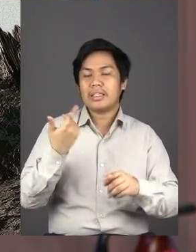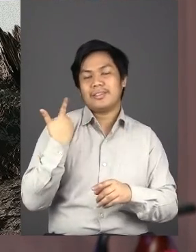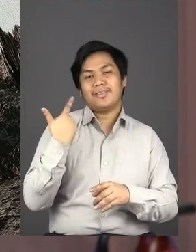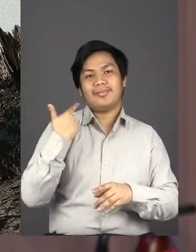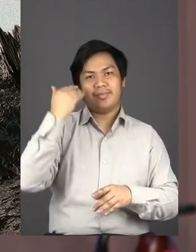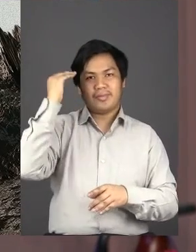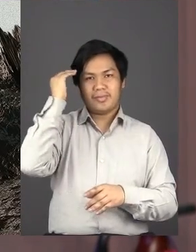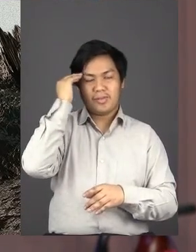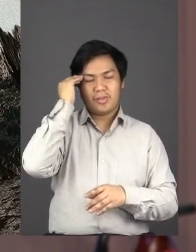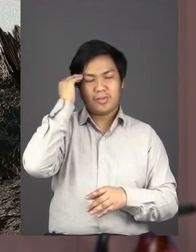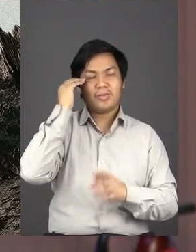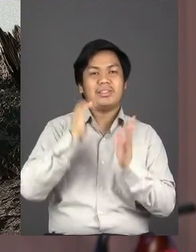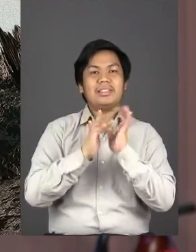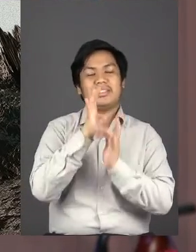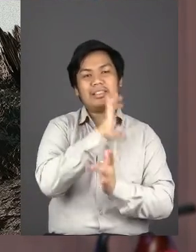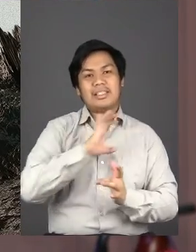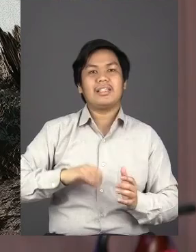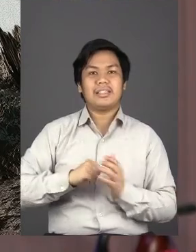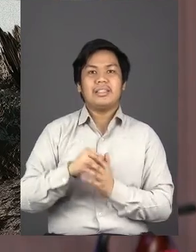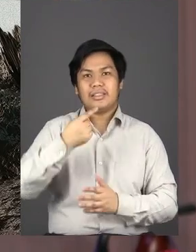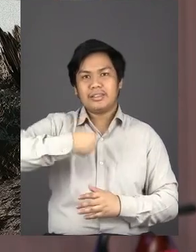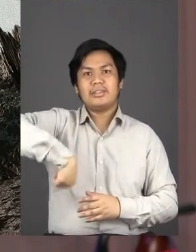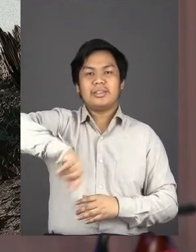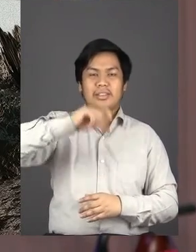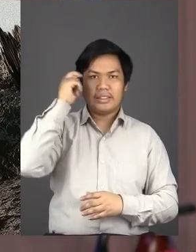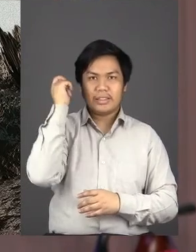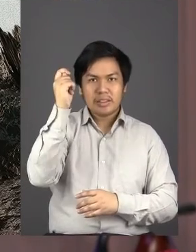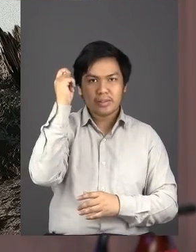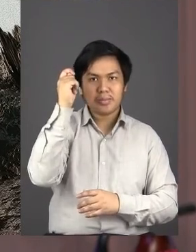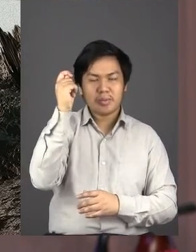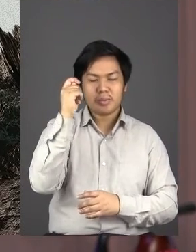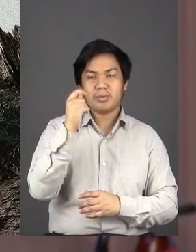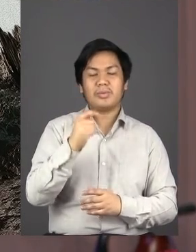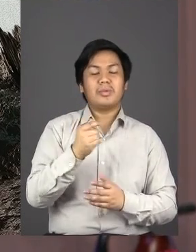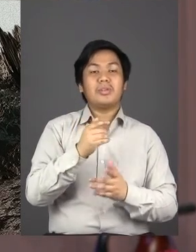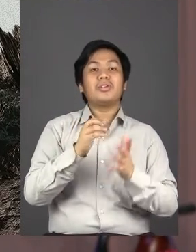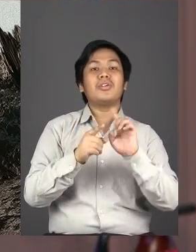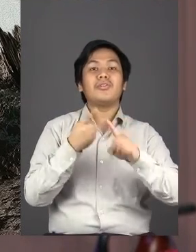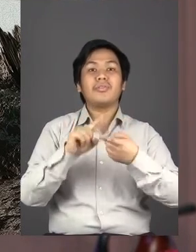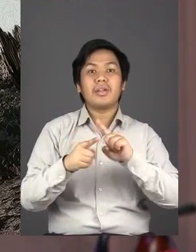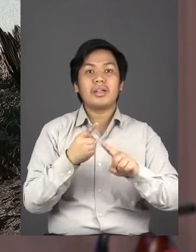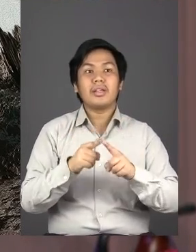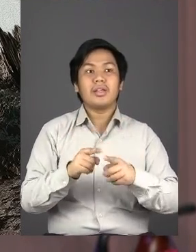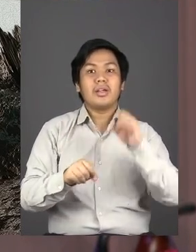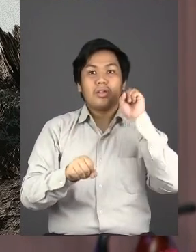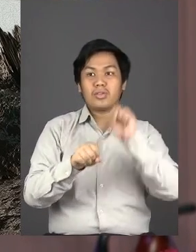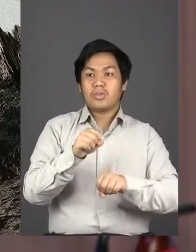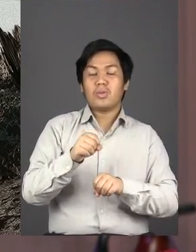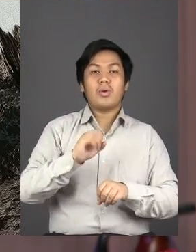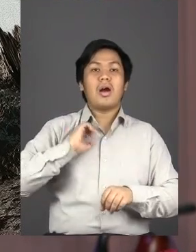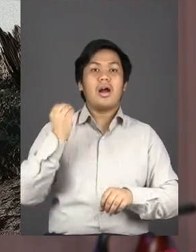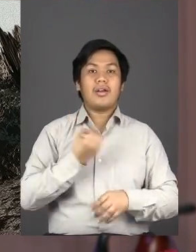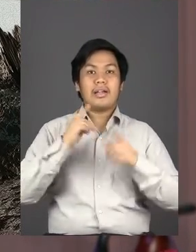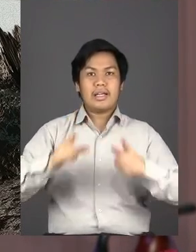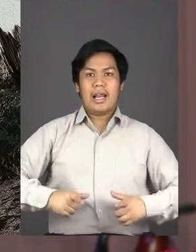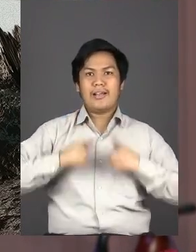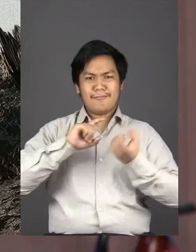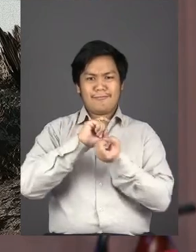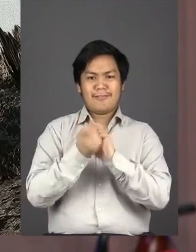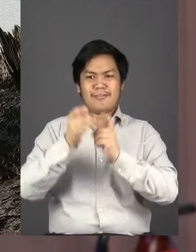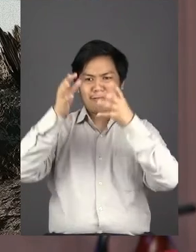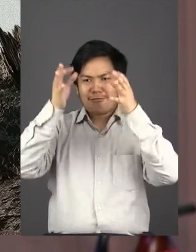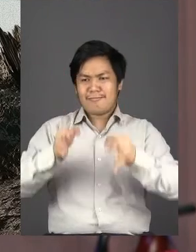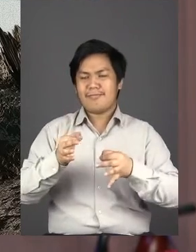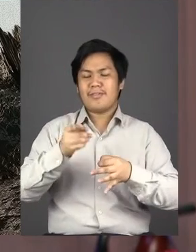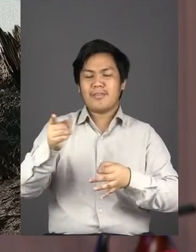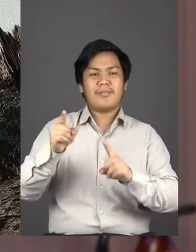Kanya. Tayo dapat ay maging mabuting testimonyo sa kanila para ang ating buhay ay maging kahatulan sa buhay nila. Masakit